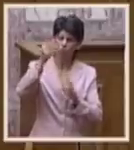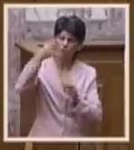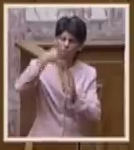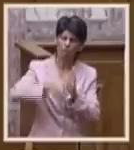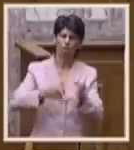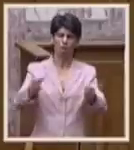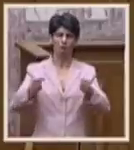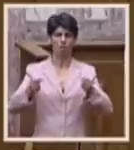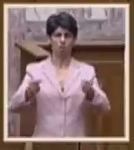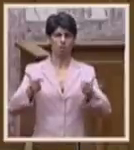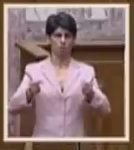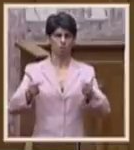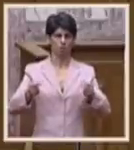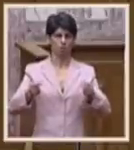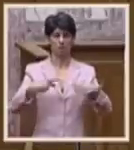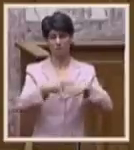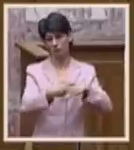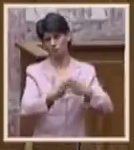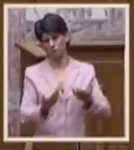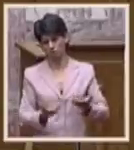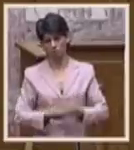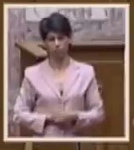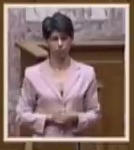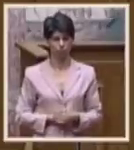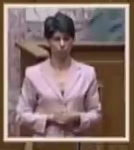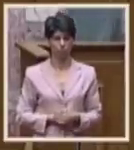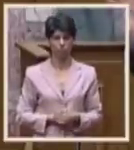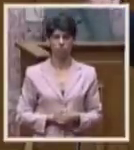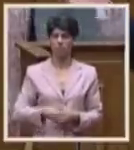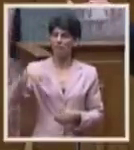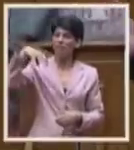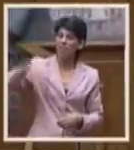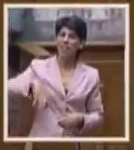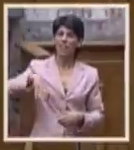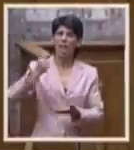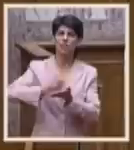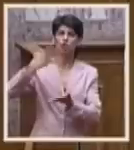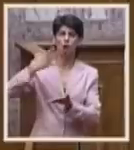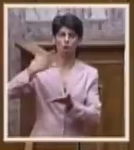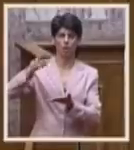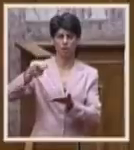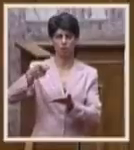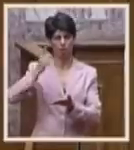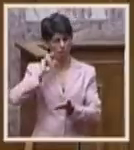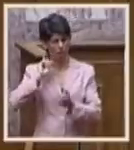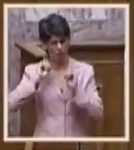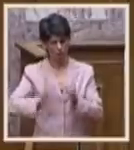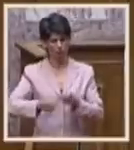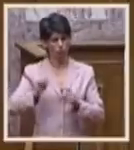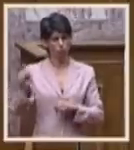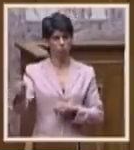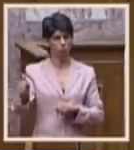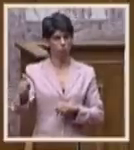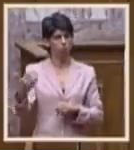διεθνές χρηματοπιστωτικό σύστημα. Οι οίκοι αξιολόγησης αποφασίζουν κατά το δοκούν.